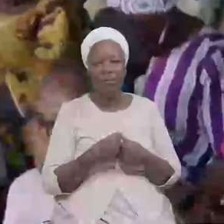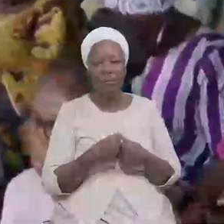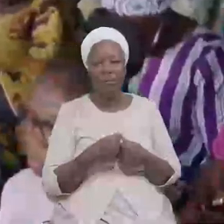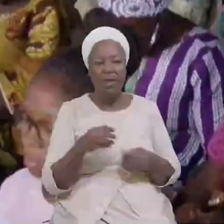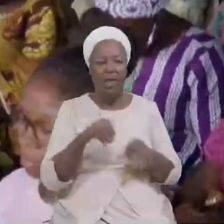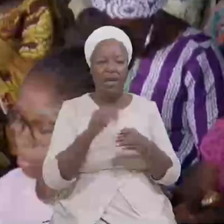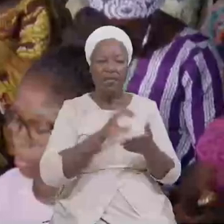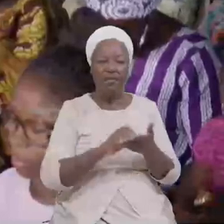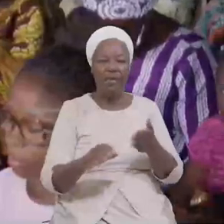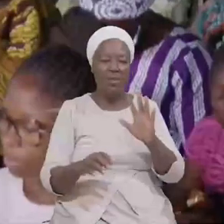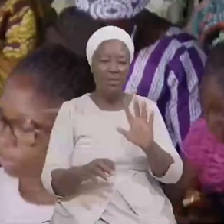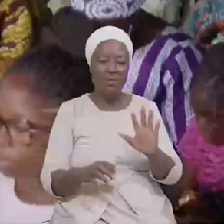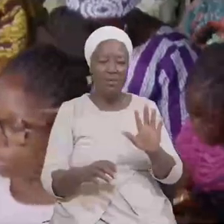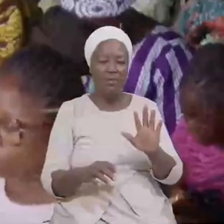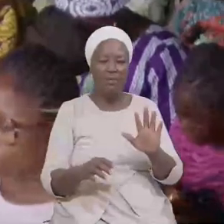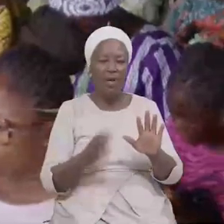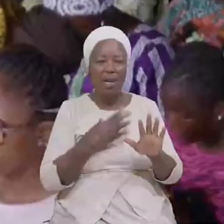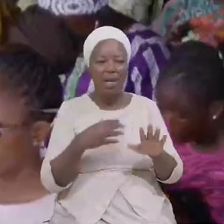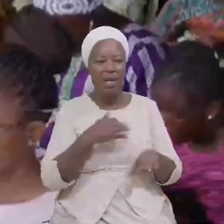5.